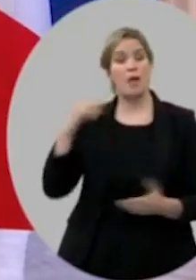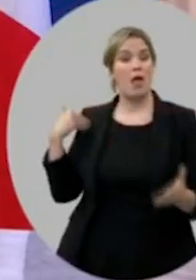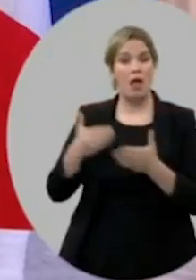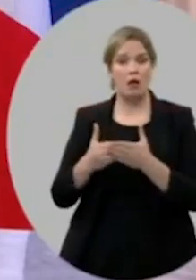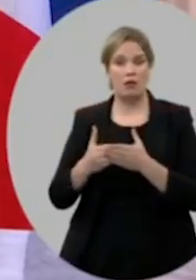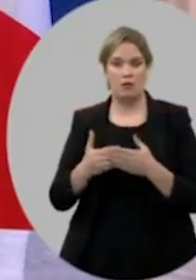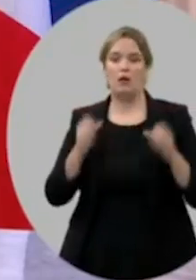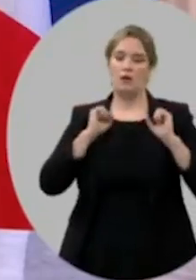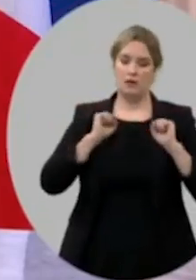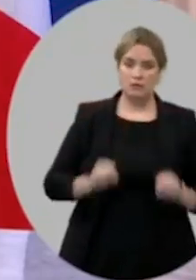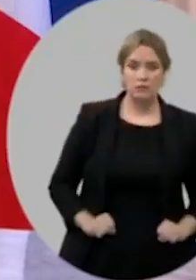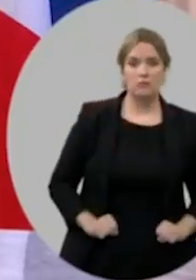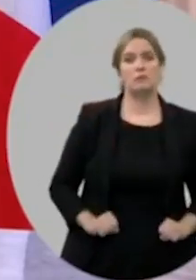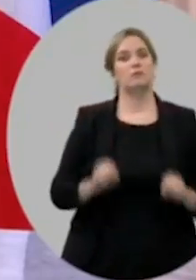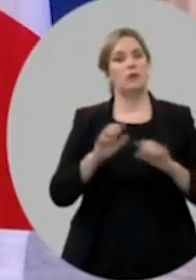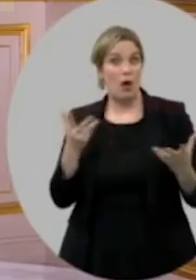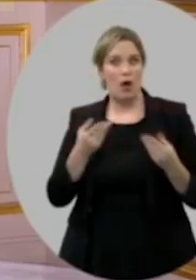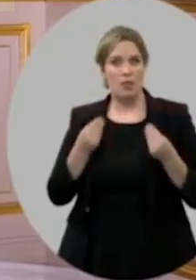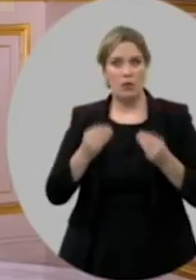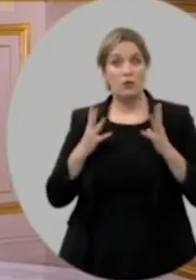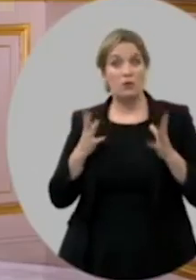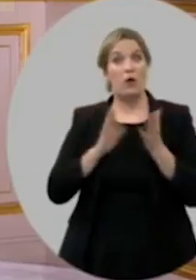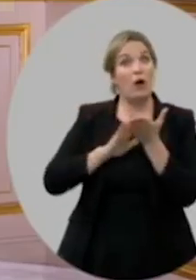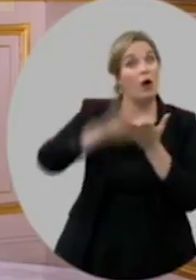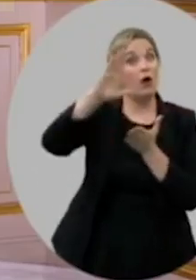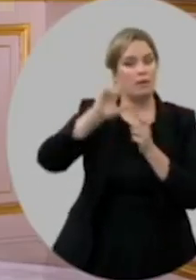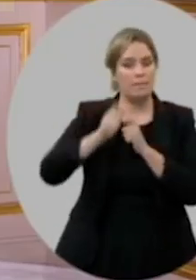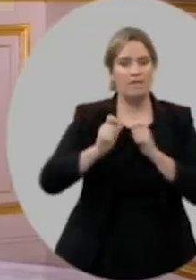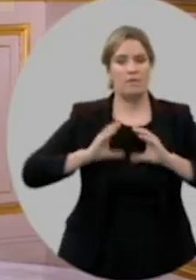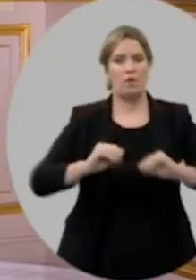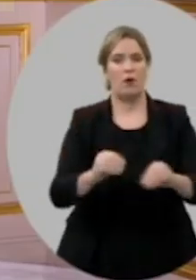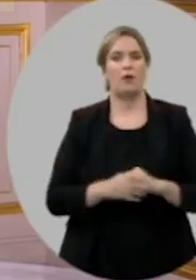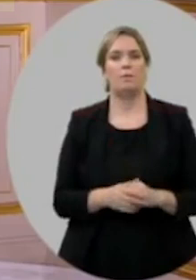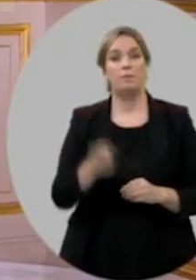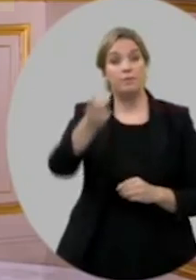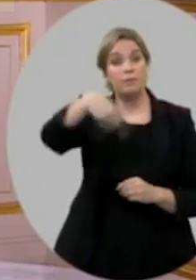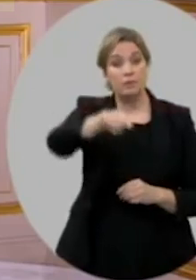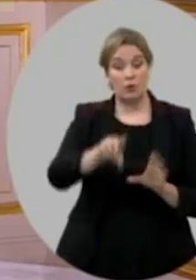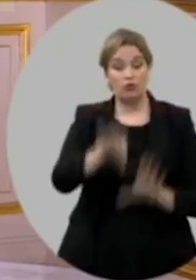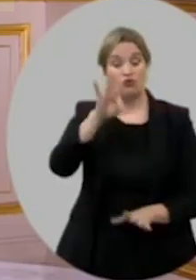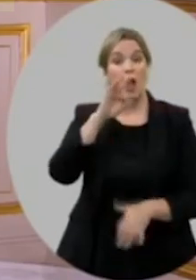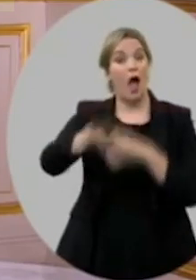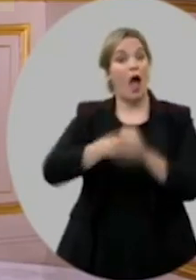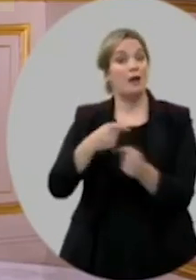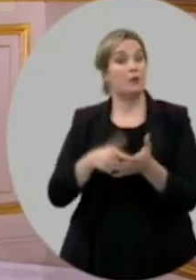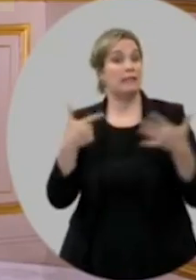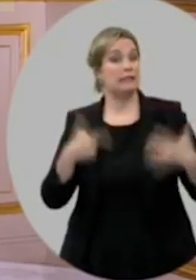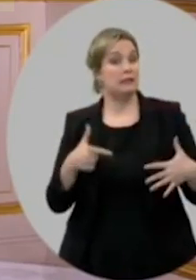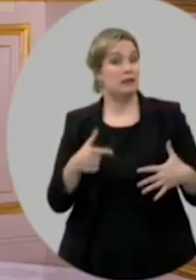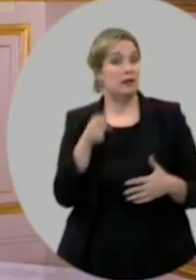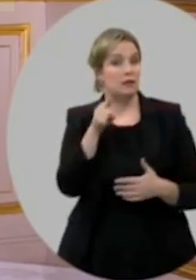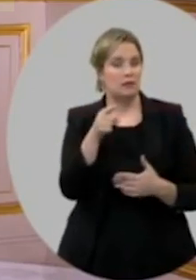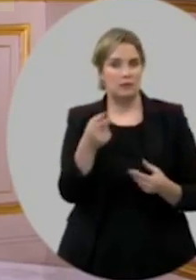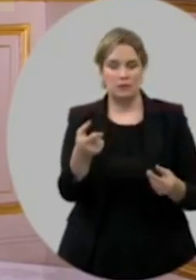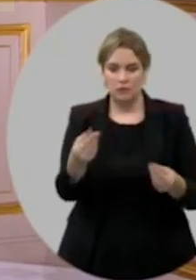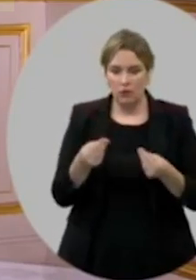français impardonnables. Je pense qu'il faut le faire. Il y a cette indignité du maréchal Pétain, je